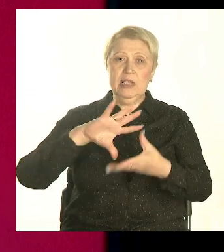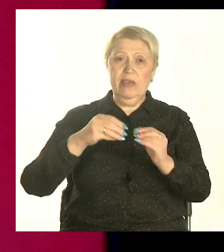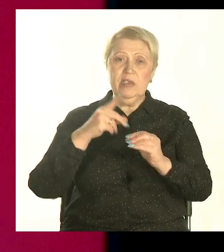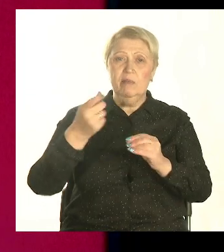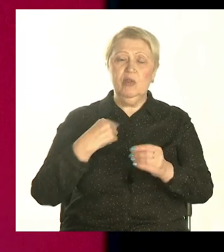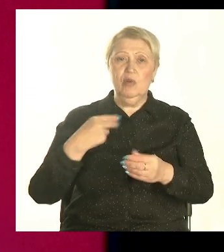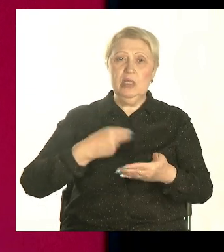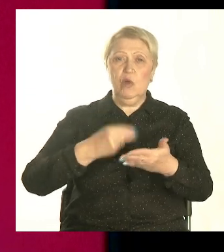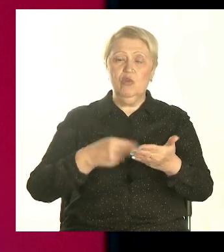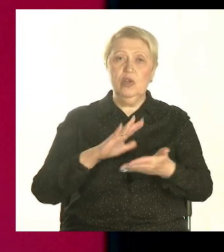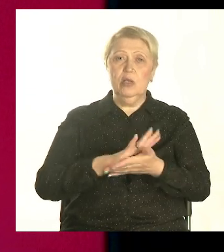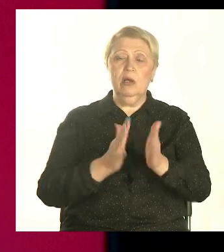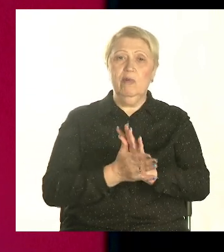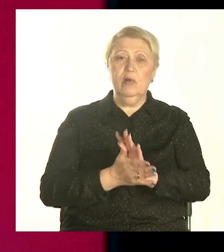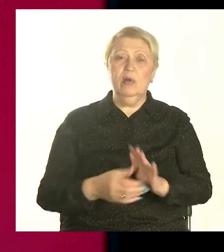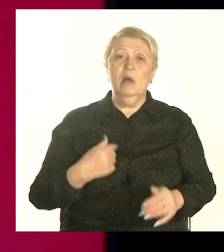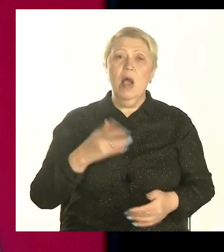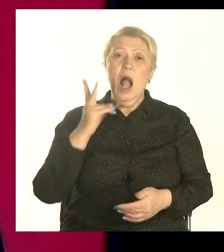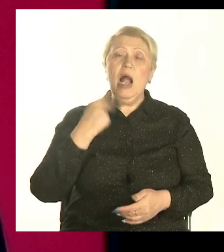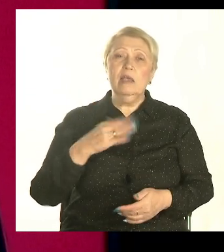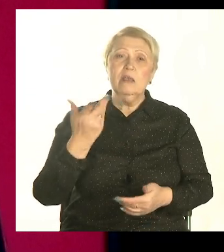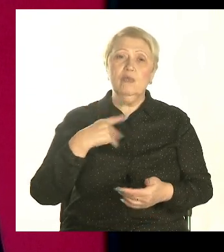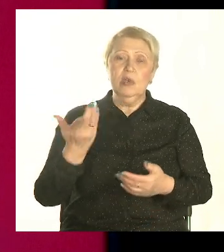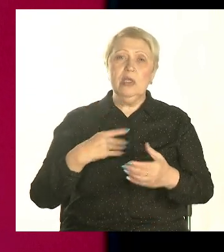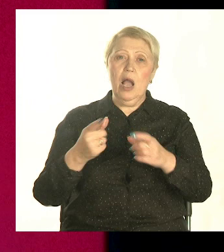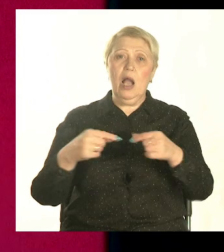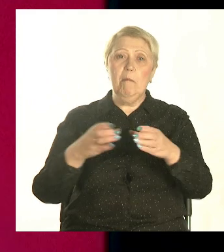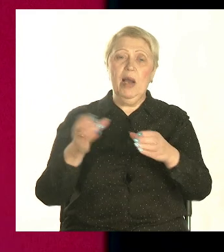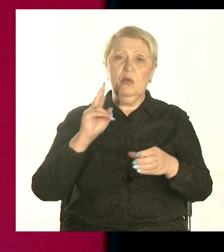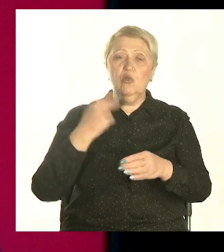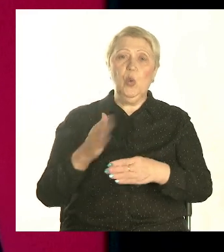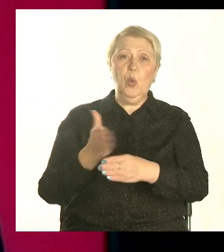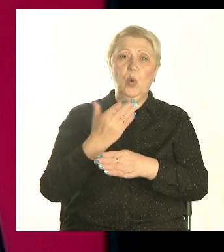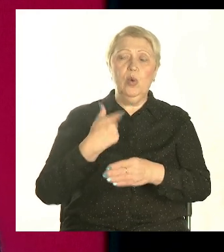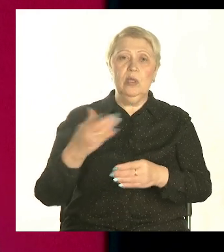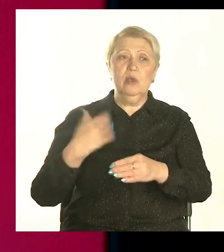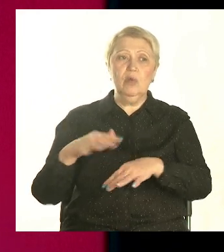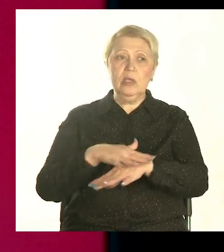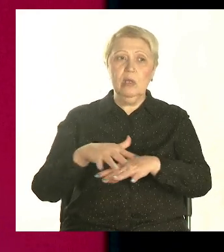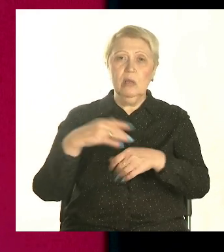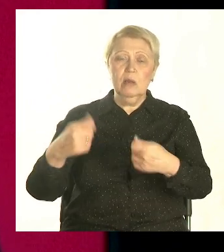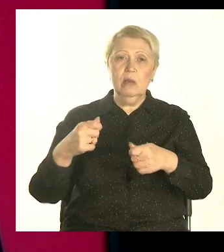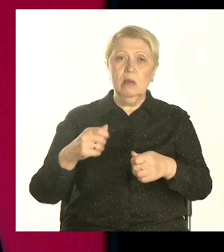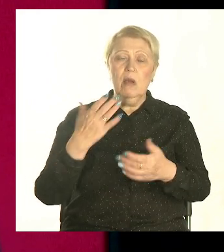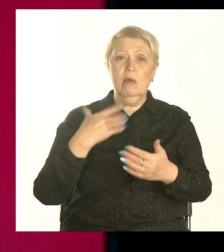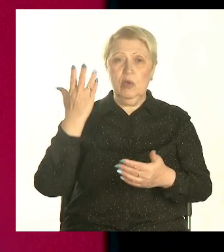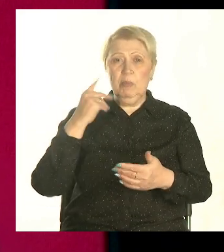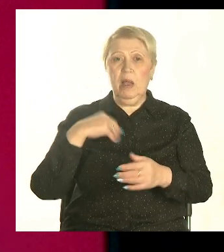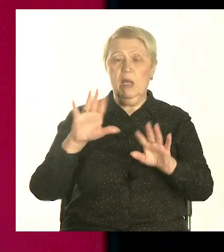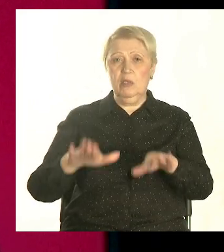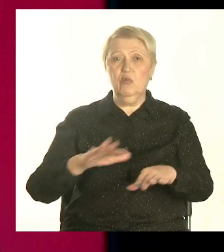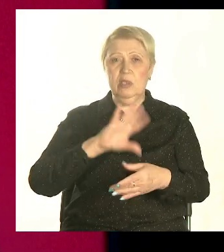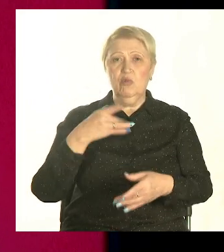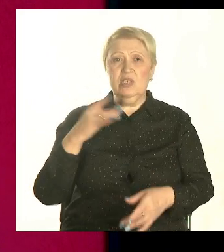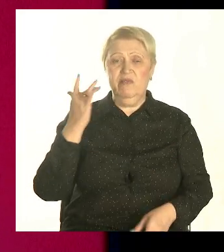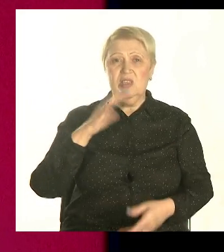заключились, перезаключены договоры? Или какие-то компании все-таки уходят сейчас с рынка с приходом? Пока ведем деловые переговоры, пока на рынке остаются все. Угу. Который у